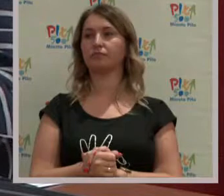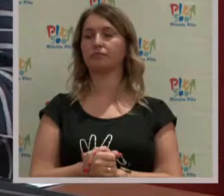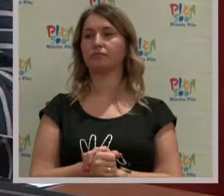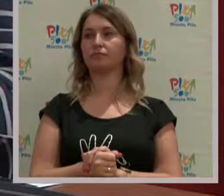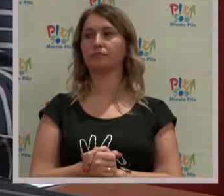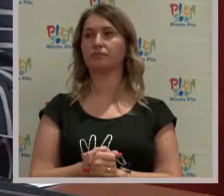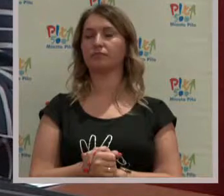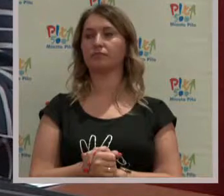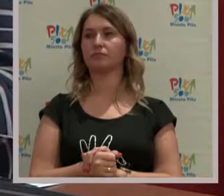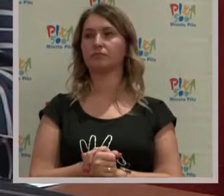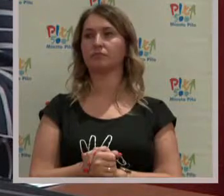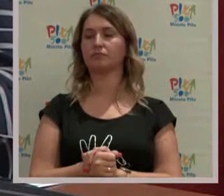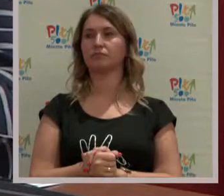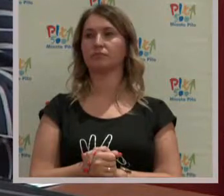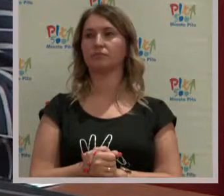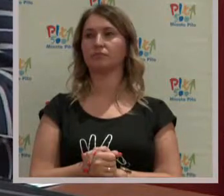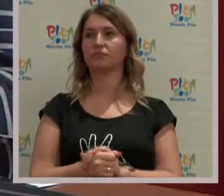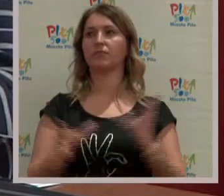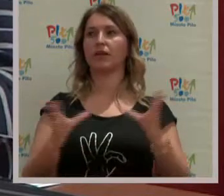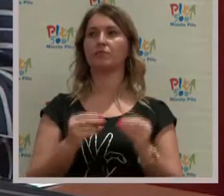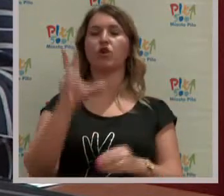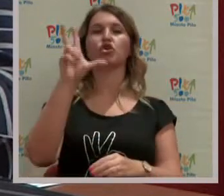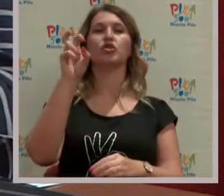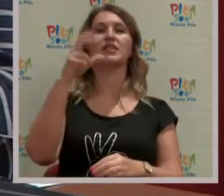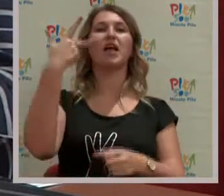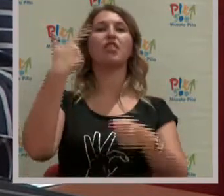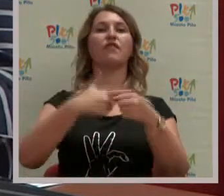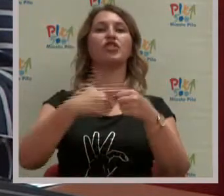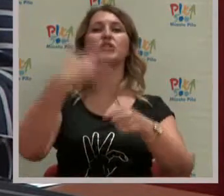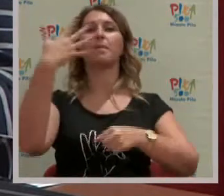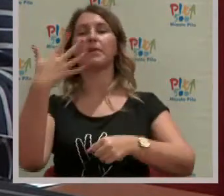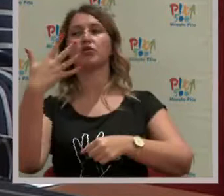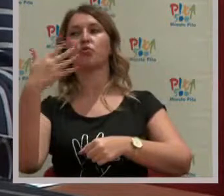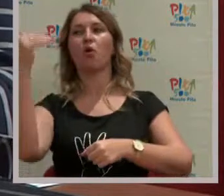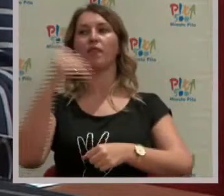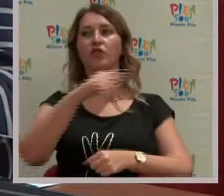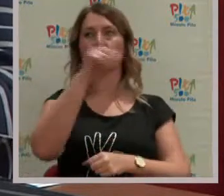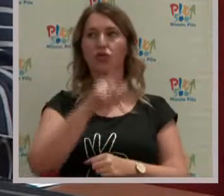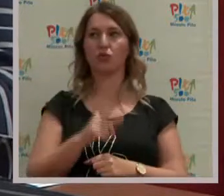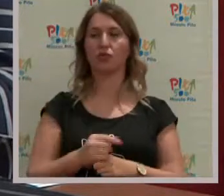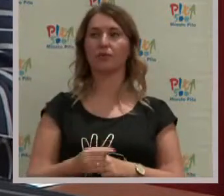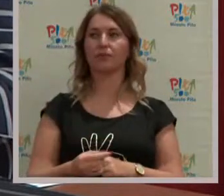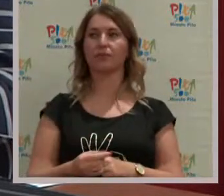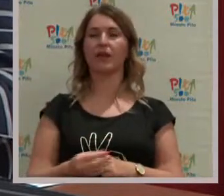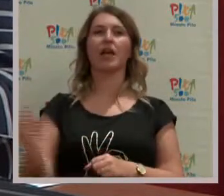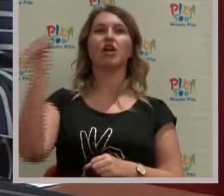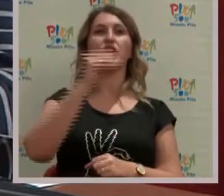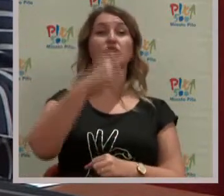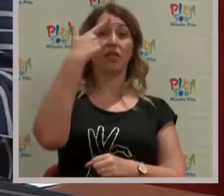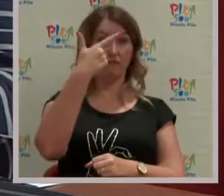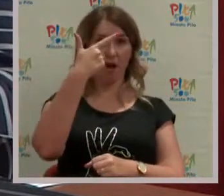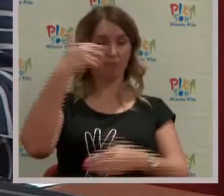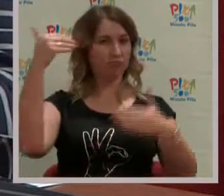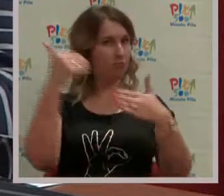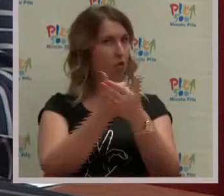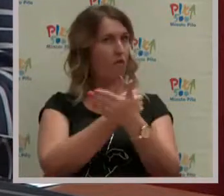moment planowane do zrealizowania to kwota 325 tysięcy zł i proszę Państwa dwa kolejne zadania